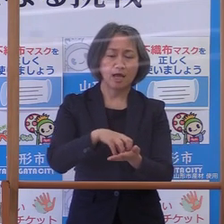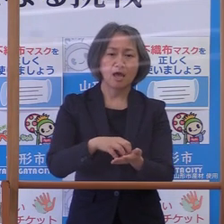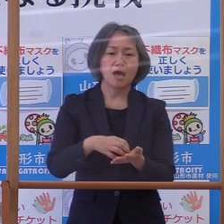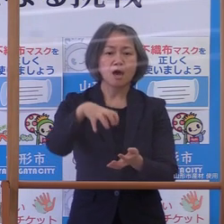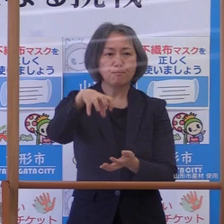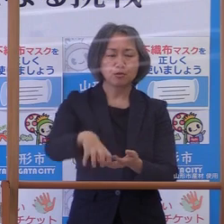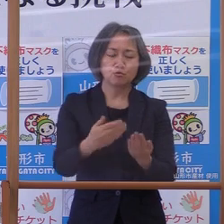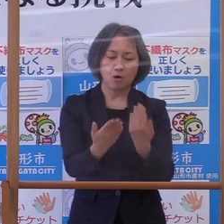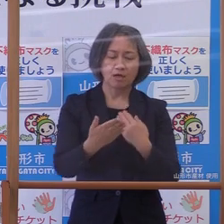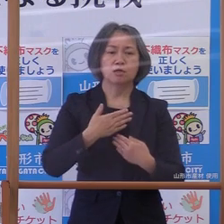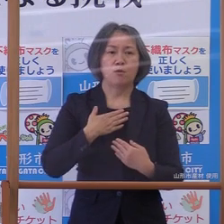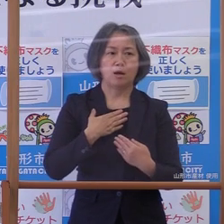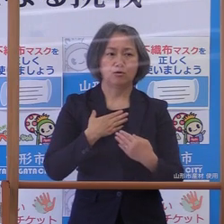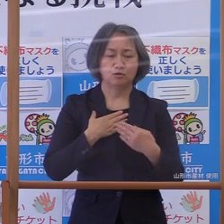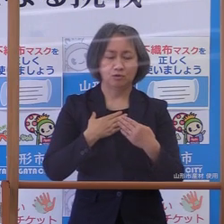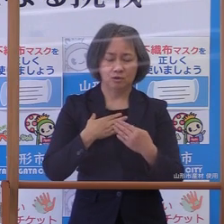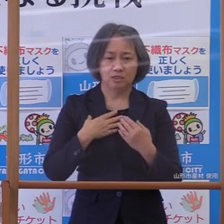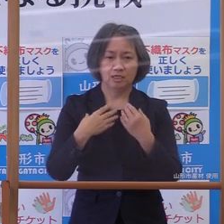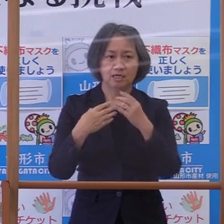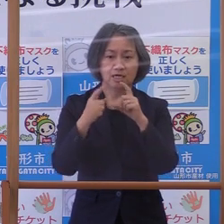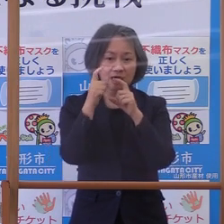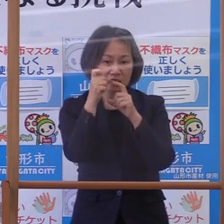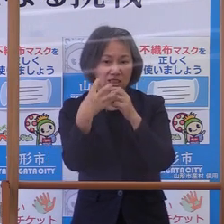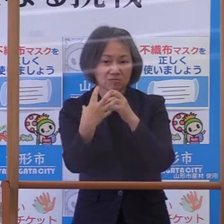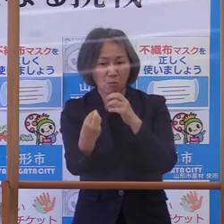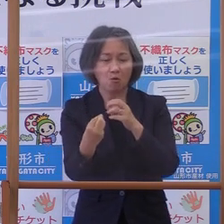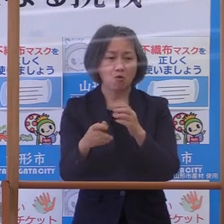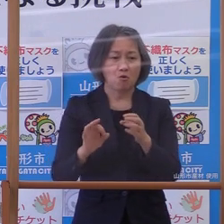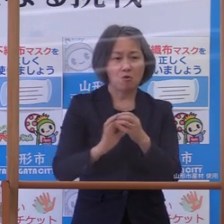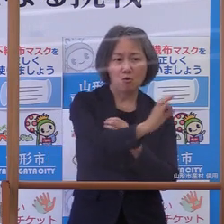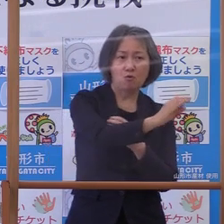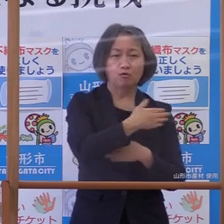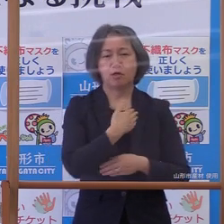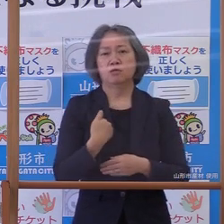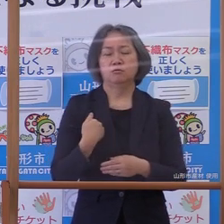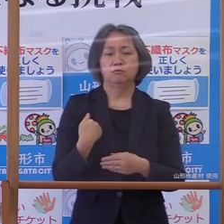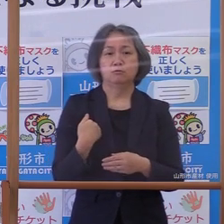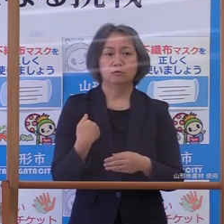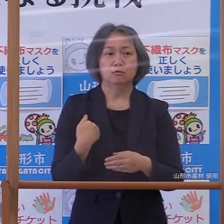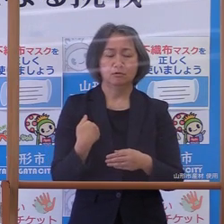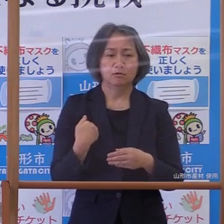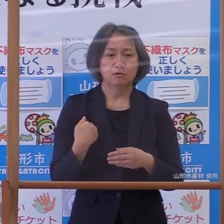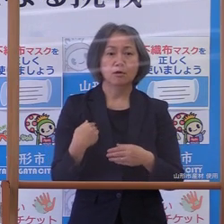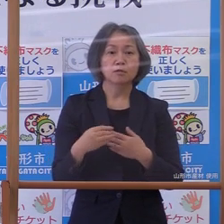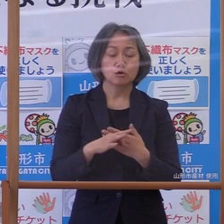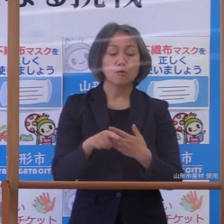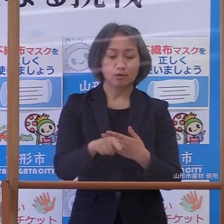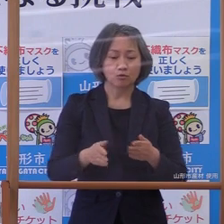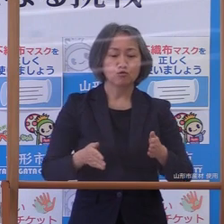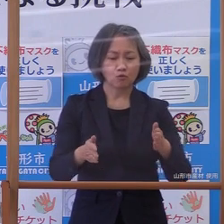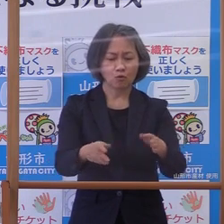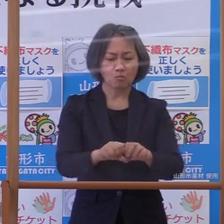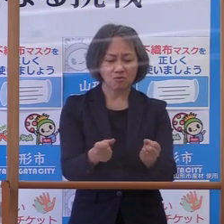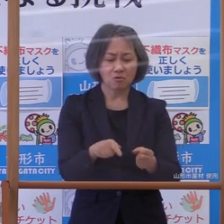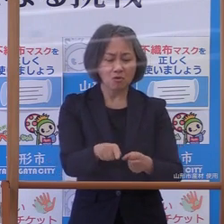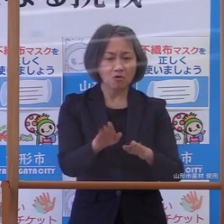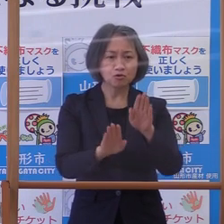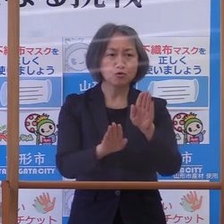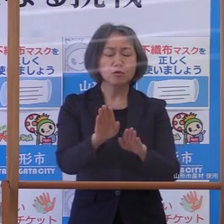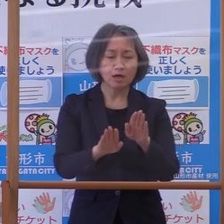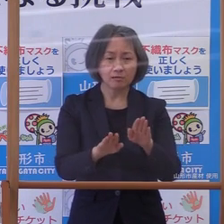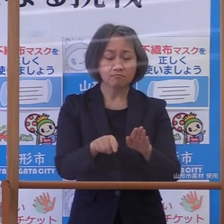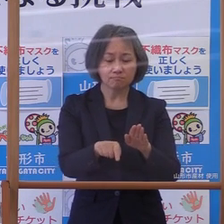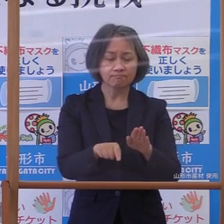るいは写真も送れるということで、その穴ぼこが発見された方などに関して